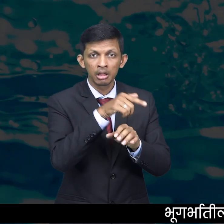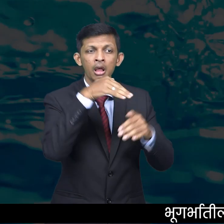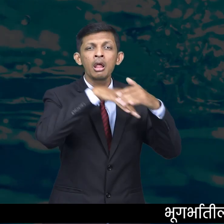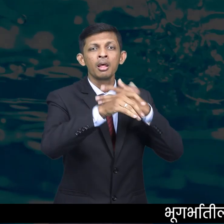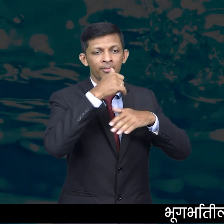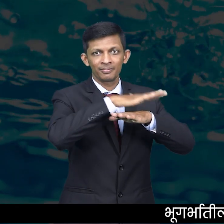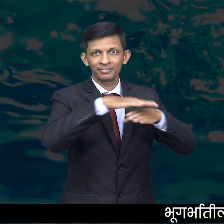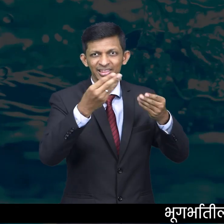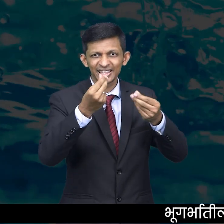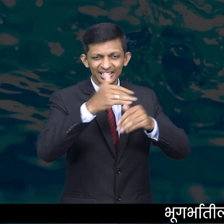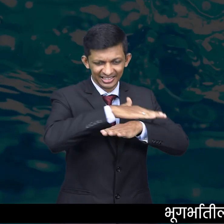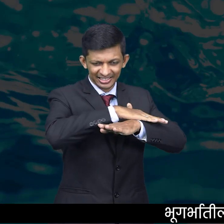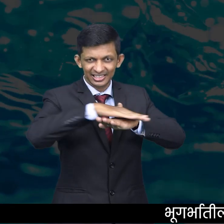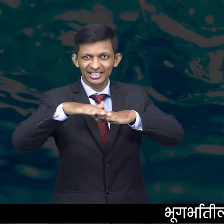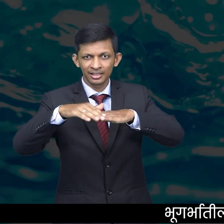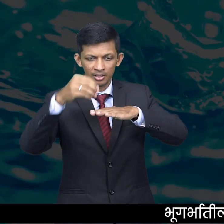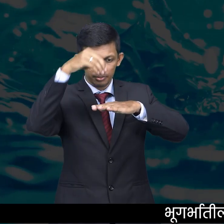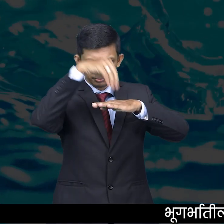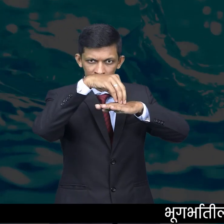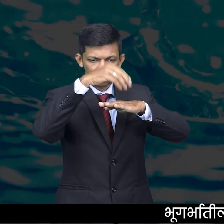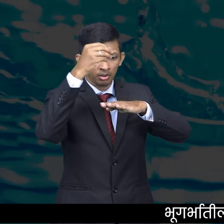भूगर्भातील पाणी आणि विहिरी आणि समुद्र.